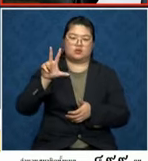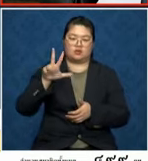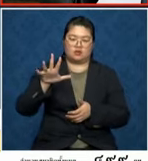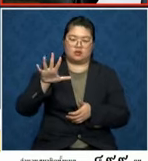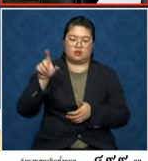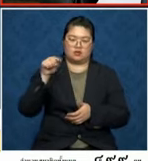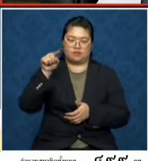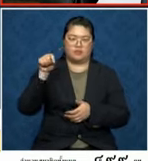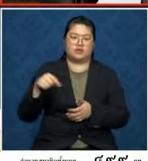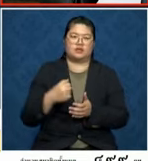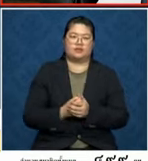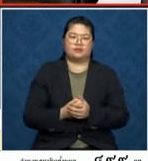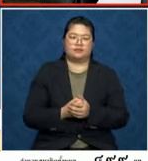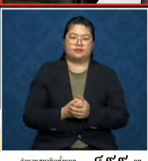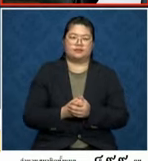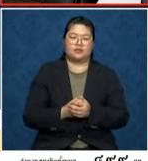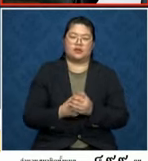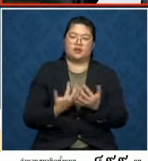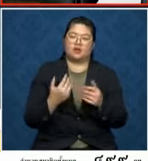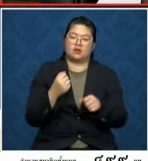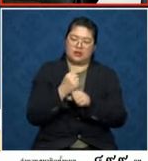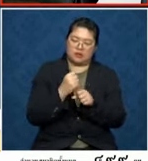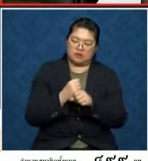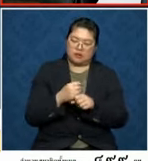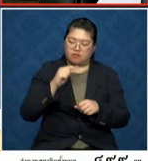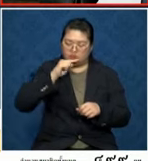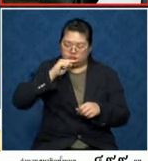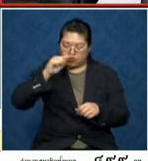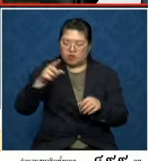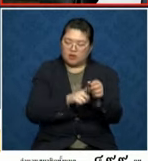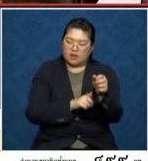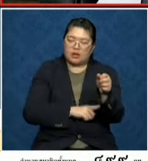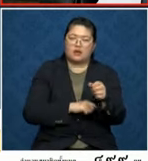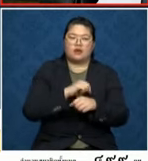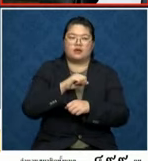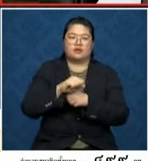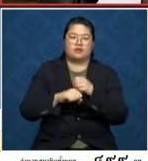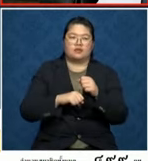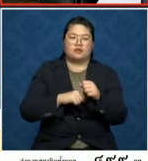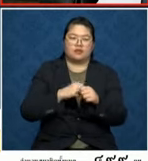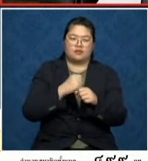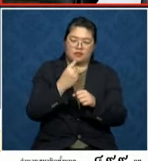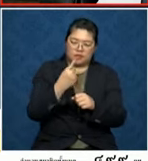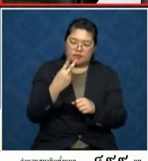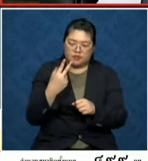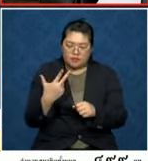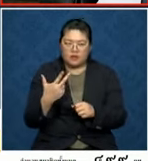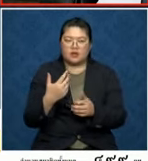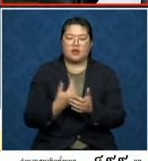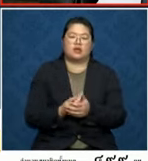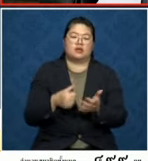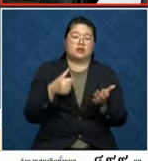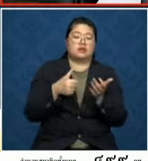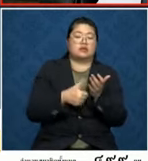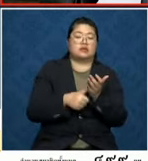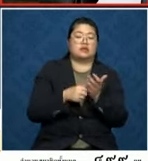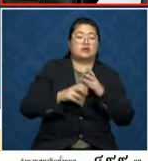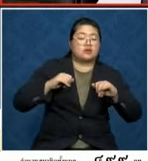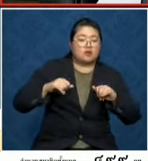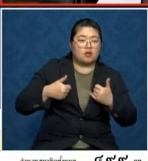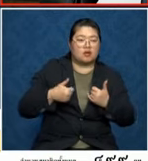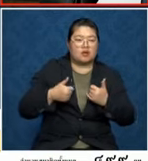คดีแต่ละคดีเนี่ยใช้เวลาเฉลี่ยเกือบ2ปีเลยนะครับเจ้าหนี้ก็ได้รับเงินคืนเพียง 65% ถึง 80%